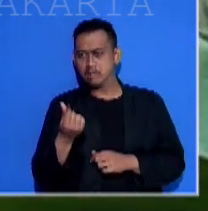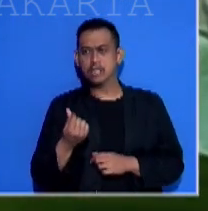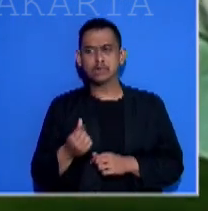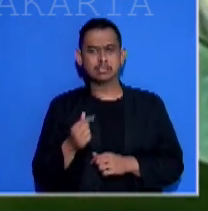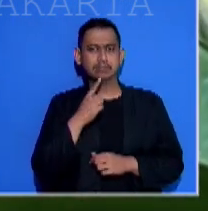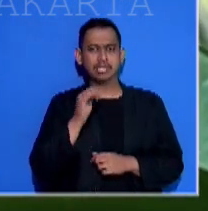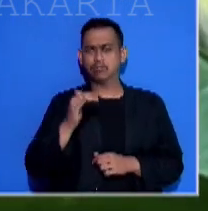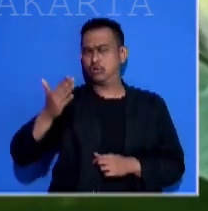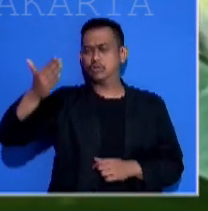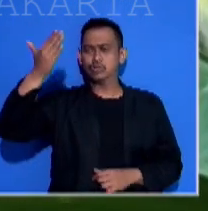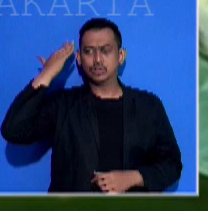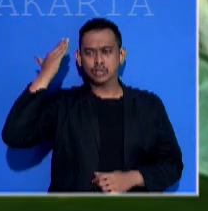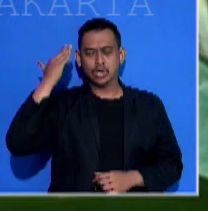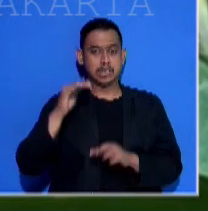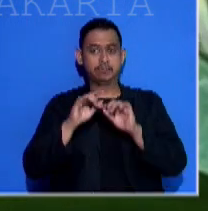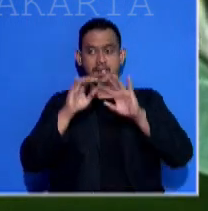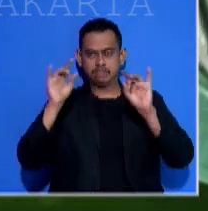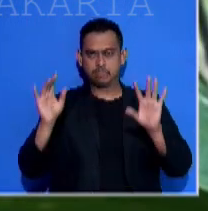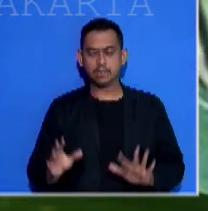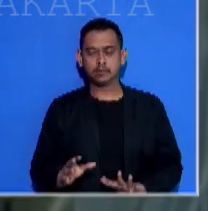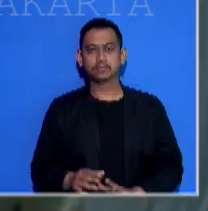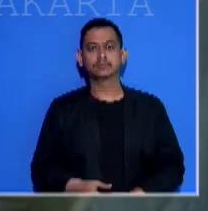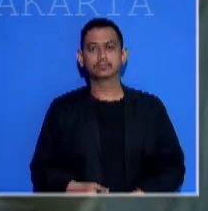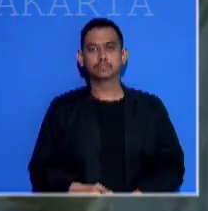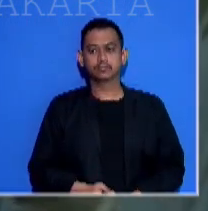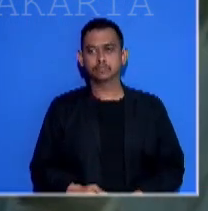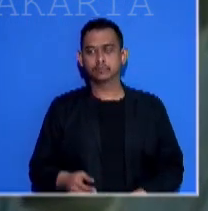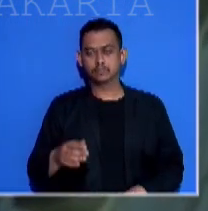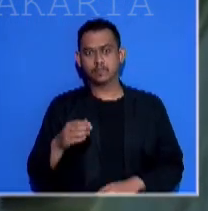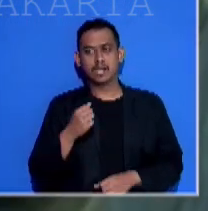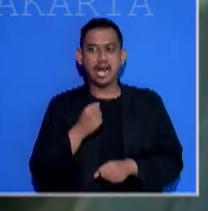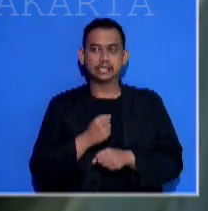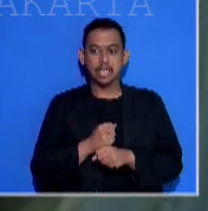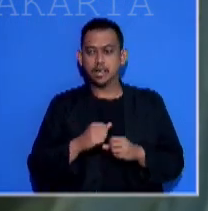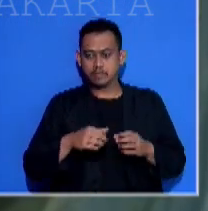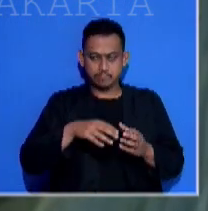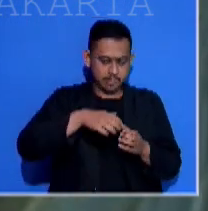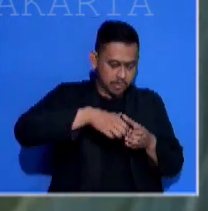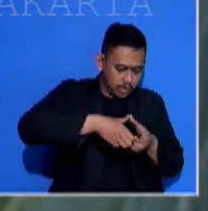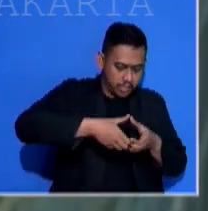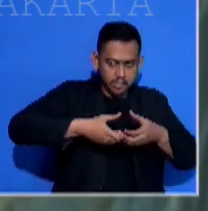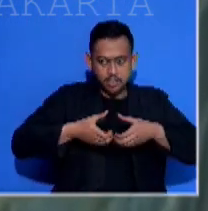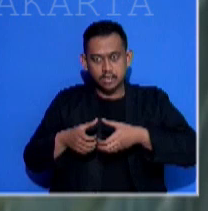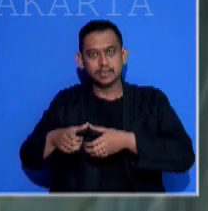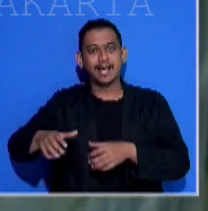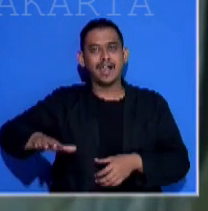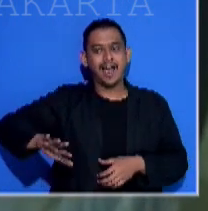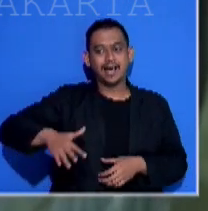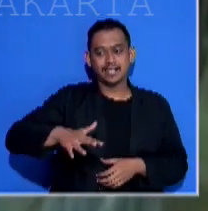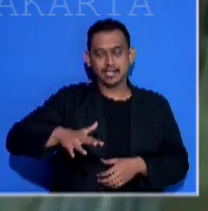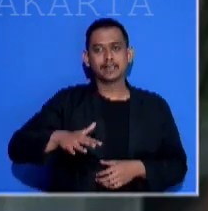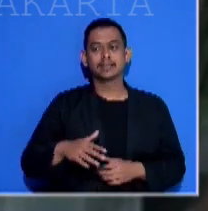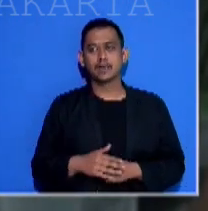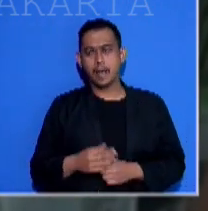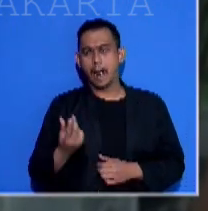nalar. Jenis taneman antorium jemani, gelombang cinta, kanthi bobot ingkang kaanggep sae lan langka, reginipun enggo